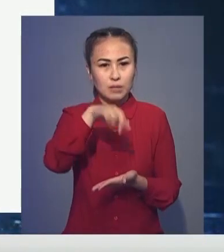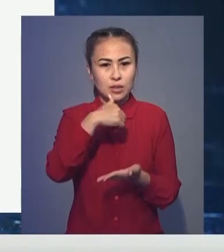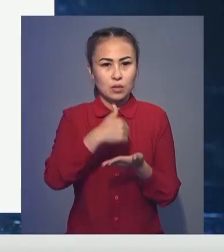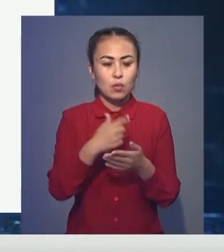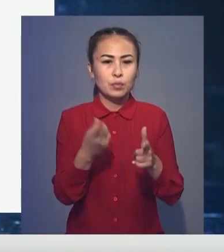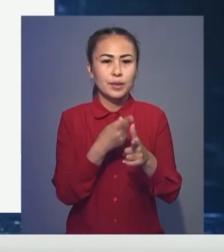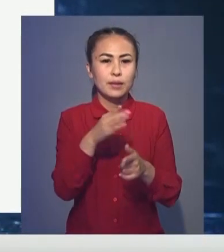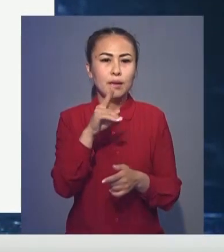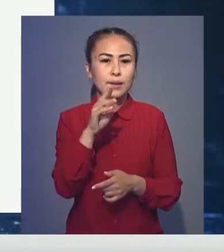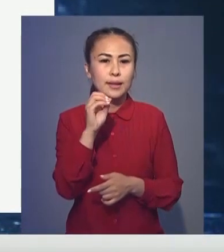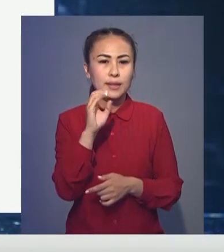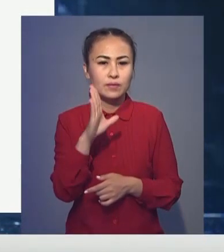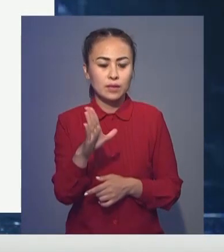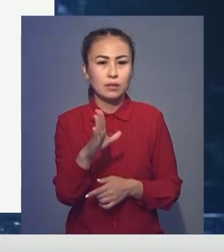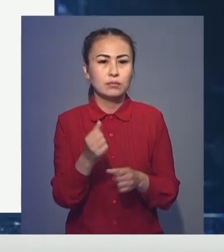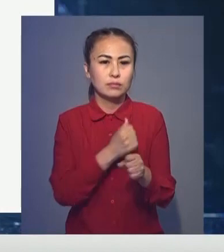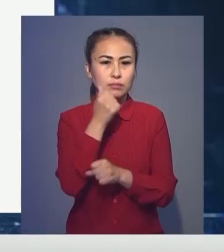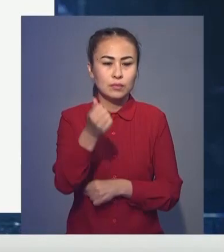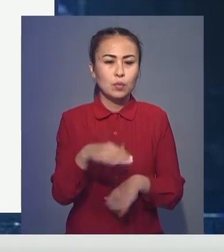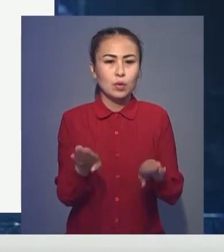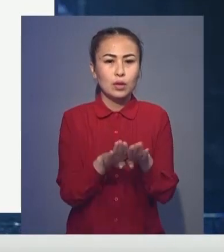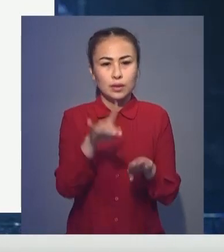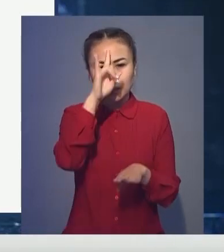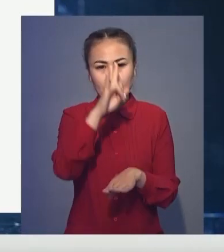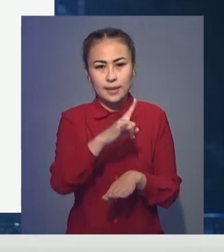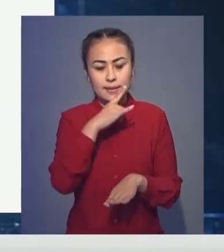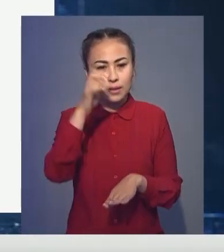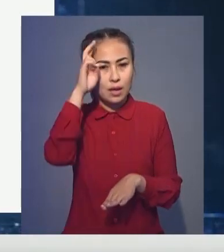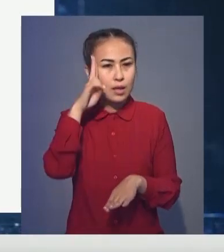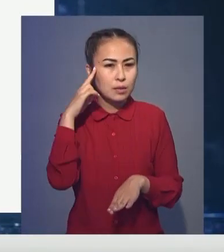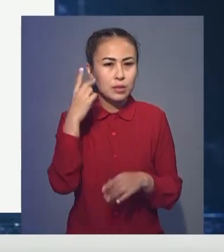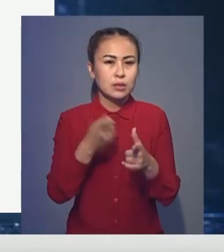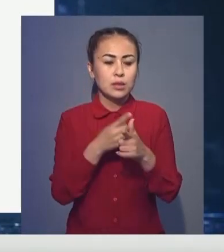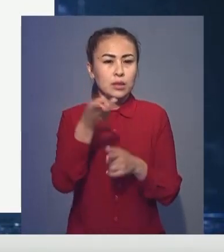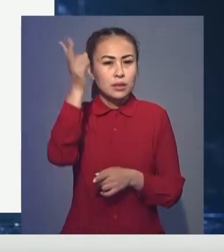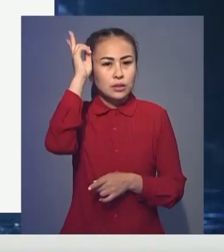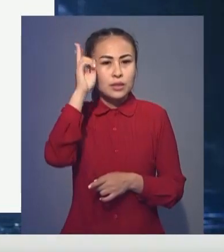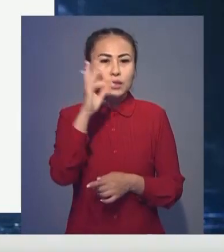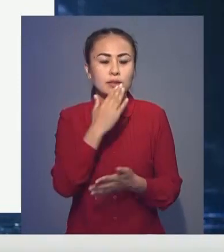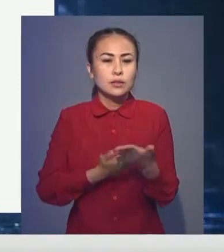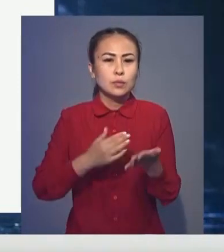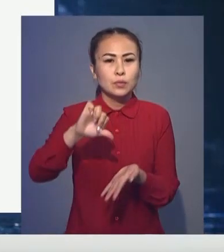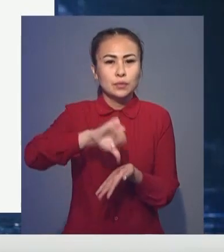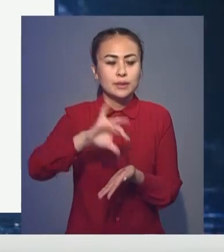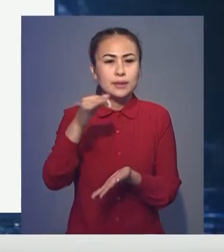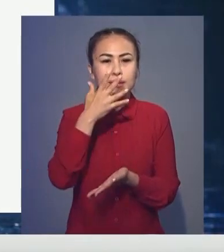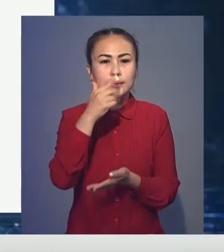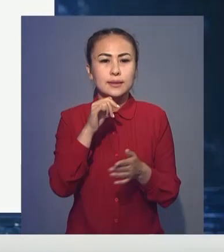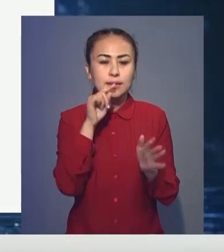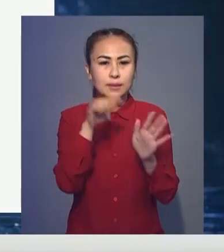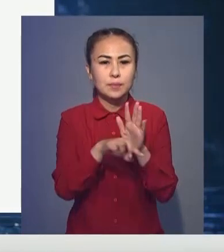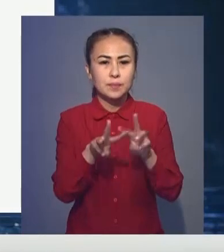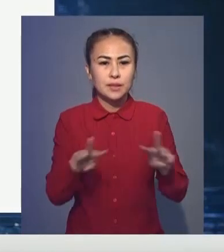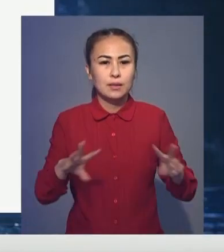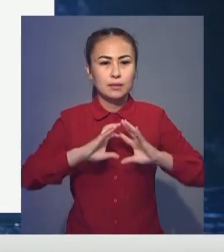мемлекет басшысының өкімімен Талғат Тақалиев тағайындалды. Ол бұған дейін Қазақстанның Әзербайжандағы елшісінің кеңесшісі болды және Сыртқы